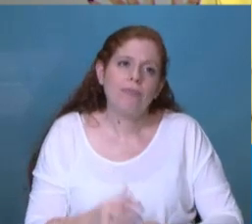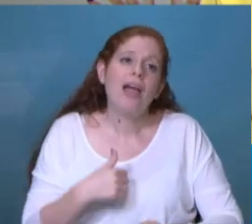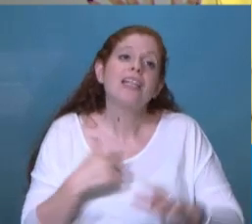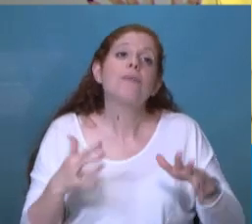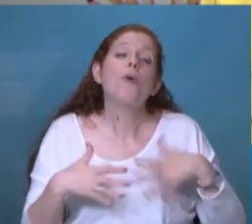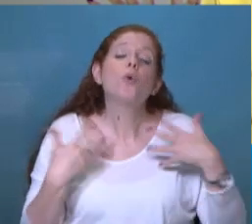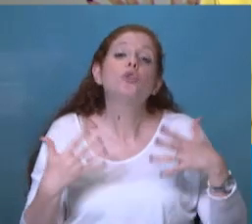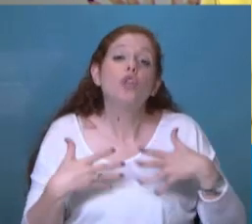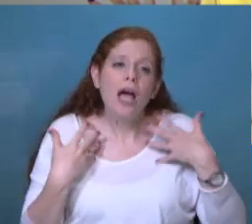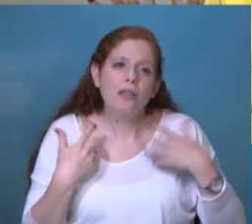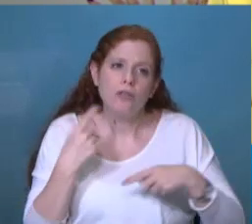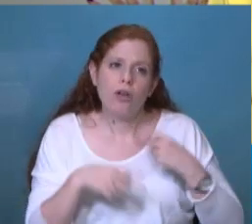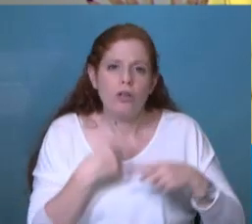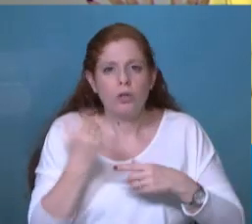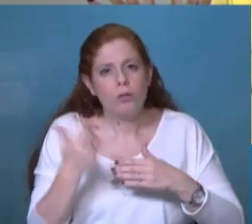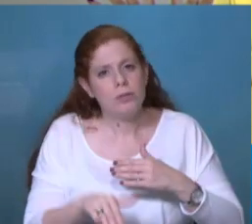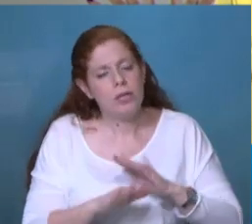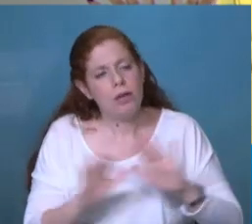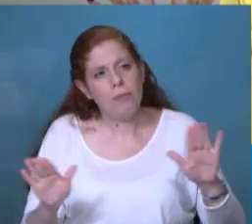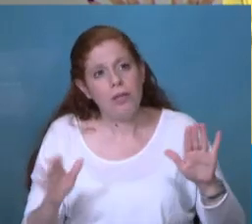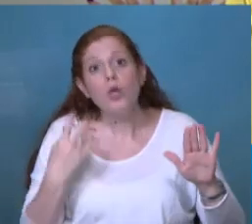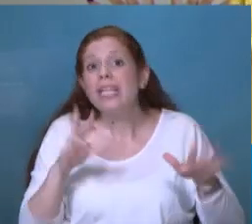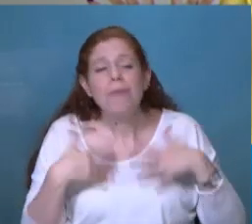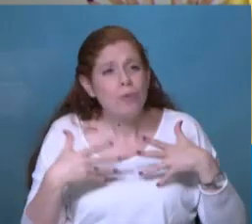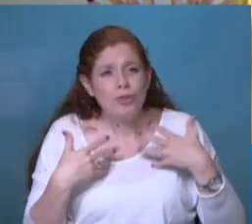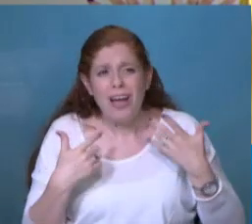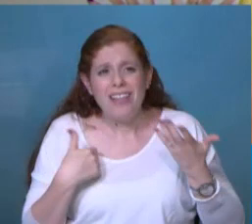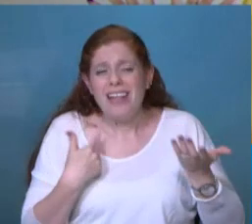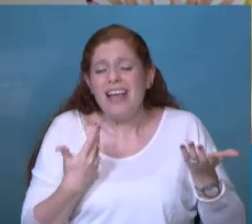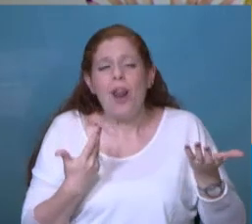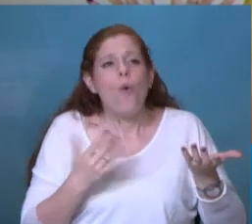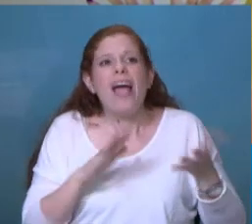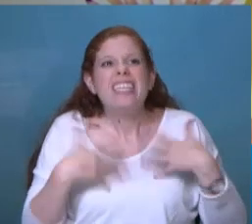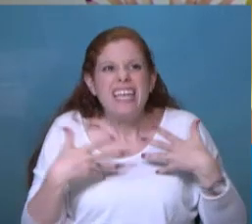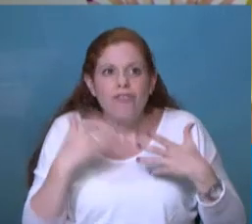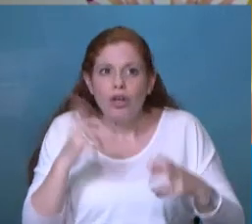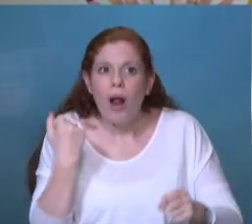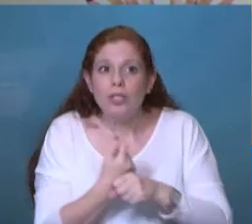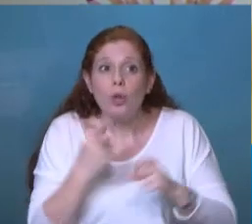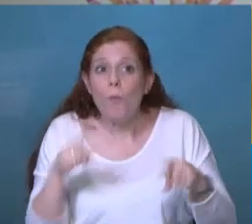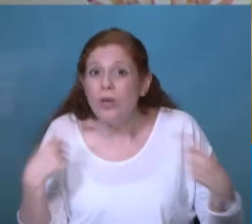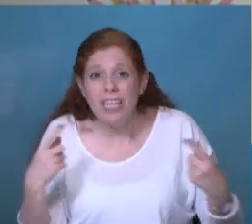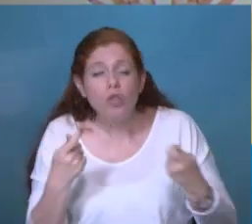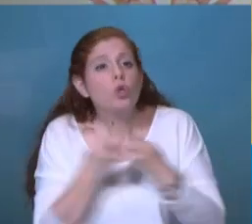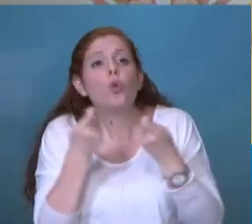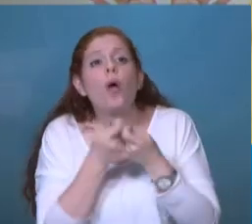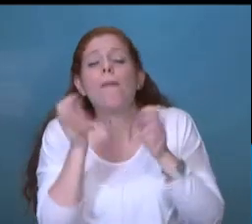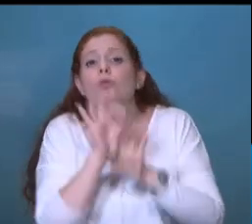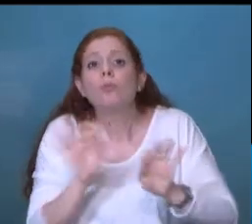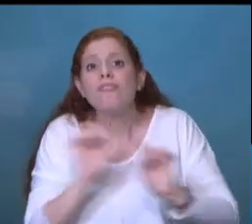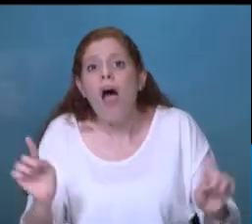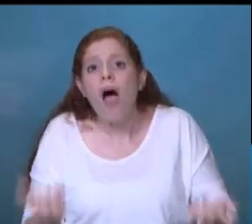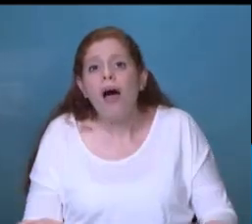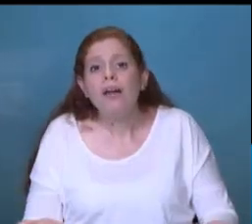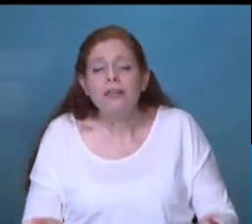מאושרת שהשנה הזו מסתיימת. אני יותר ממאושרת, אני כאילו... איזה כיף שאני יכולה לעשות מוזיקה שהיא לא תלויה בשום דבר